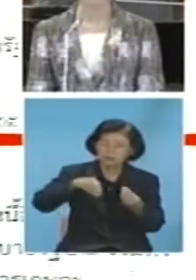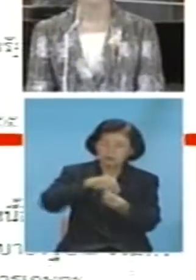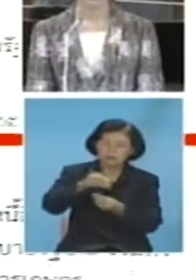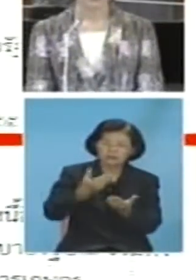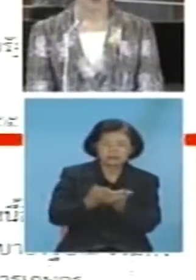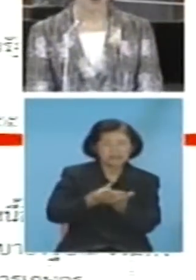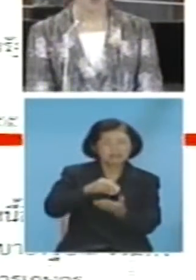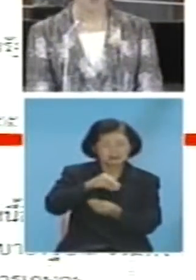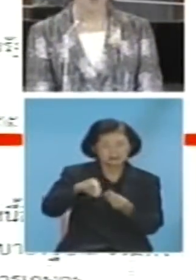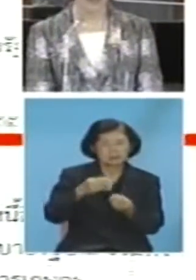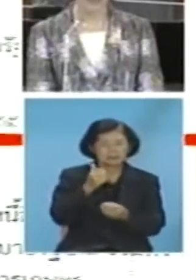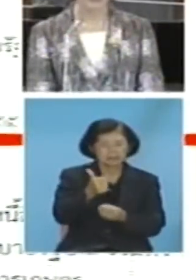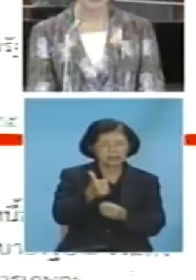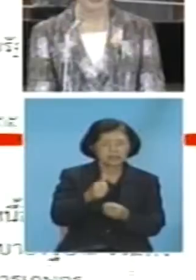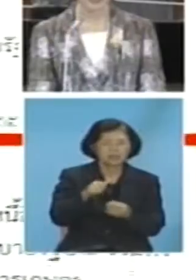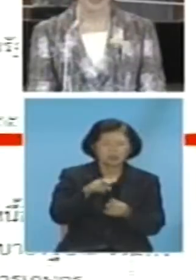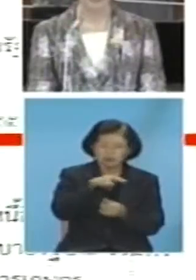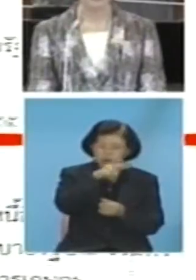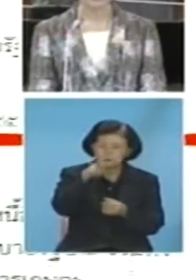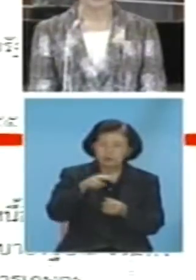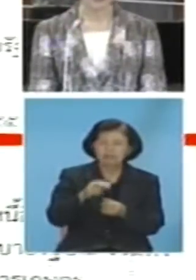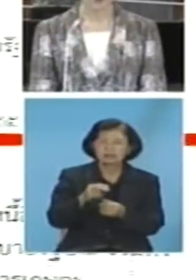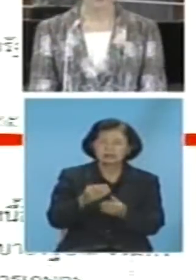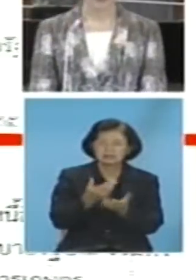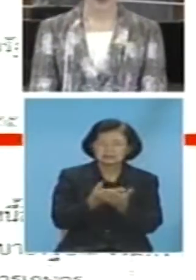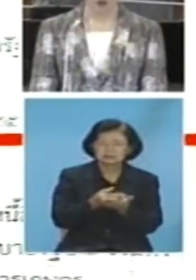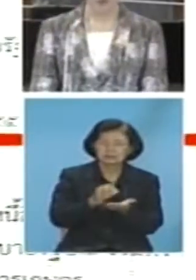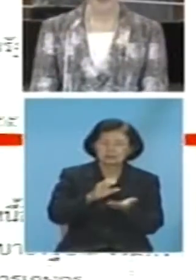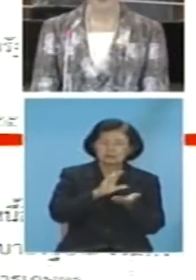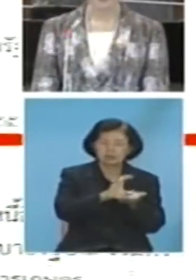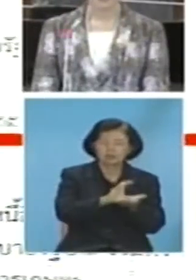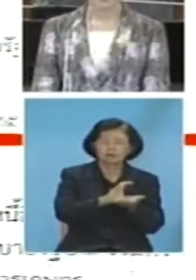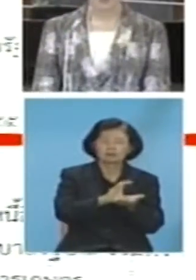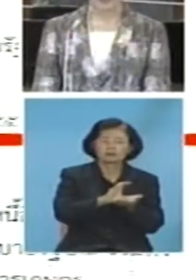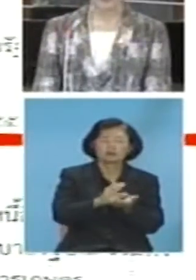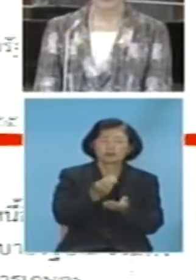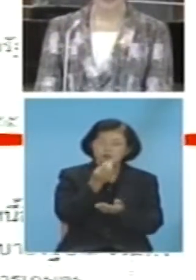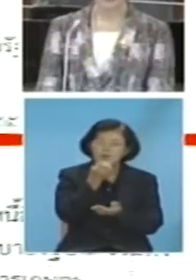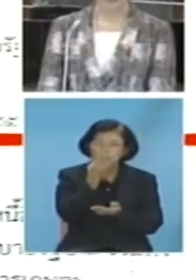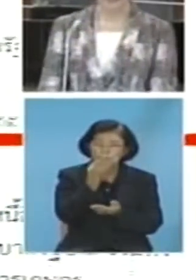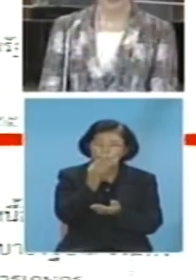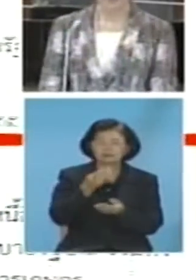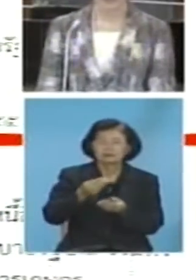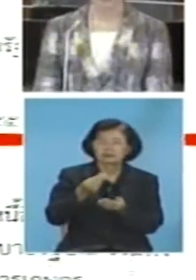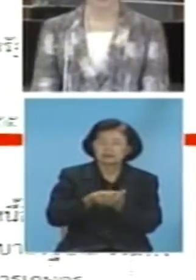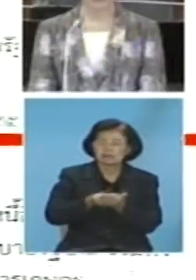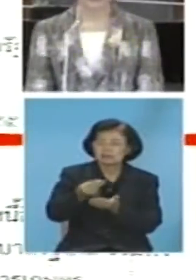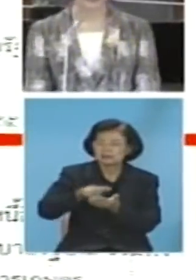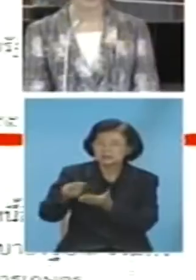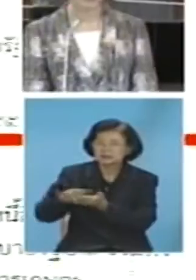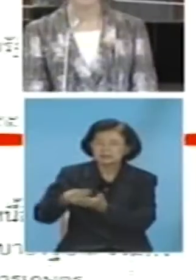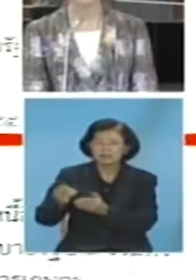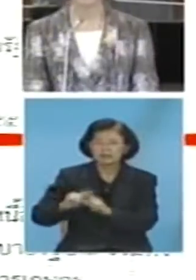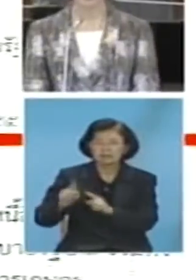าพแล้วก็ควบคุมภาระหนี้สินได้แก่เงินต้นดอกเบี้ยและค่าใช้จ่ายต่างๆในการบริหารโครงการค่